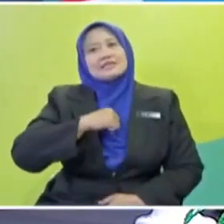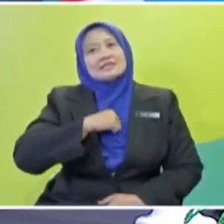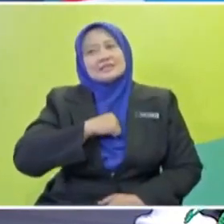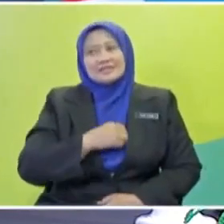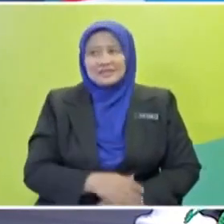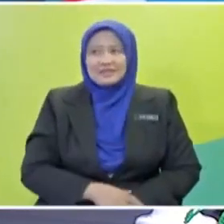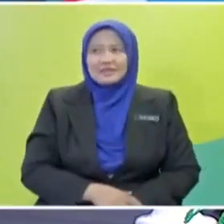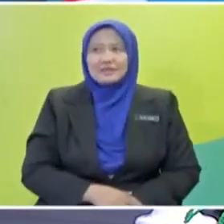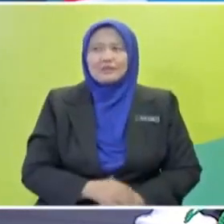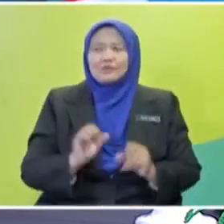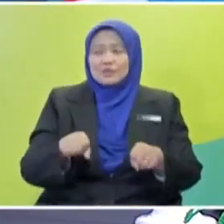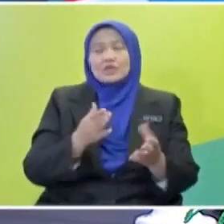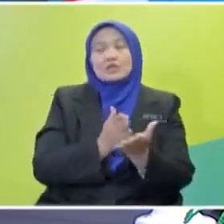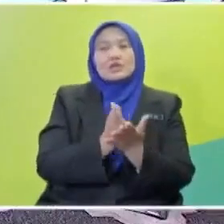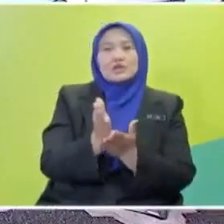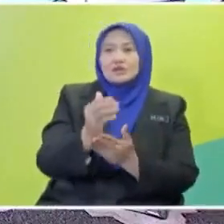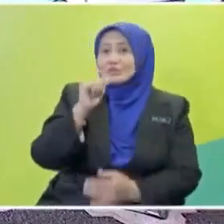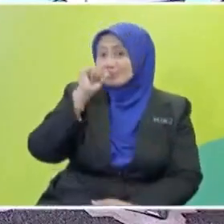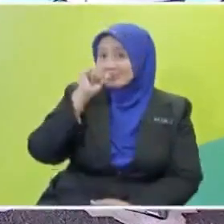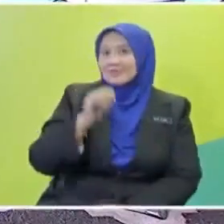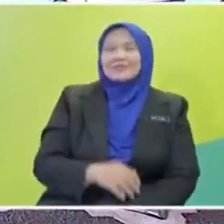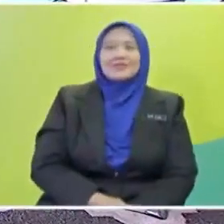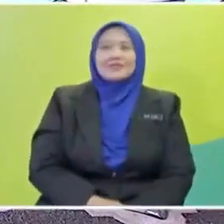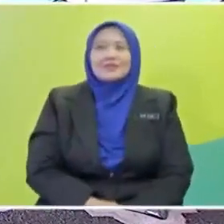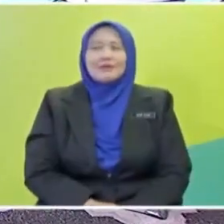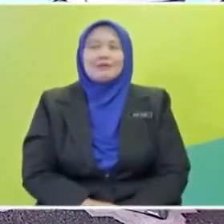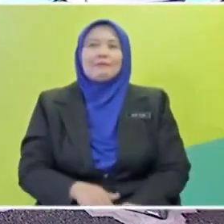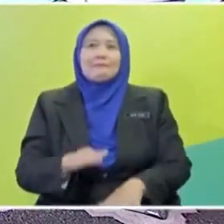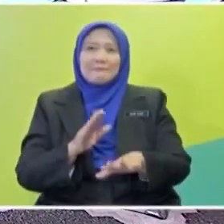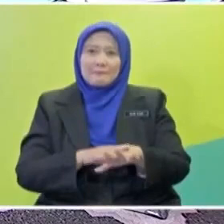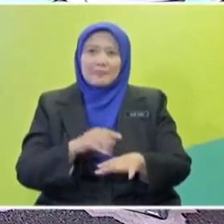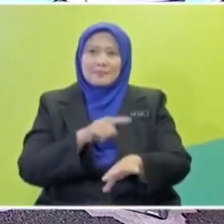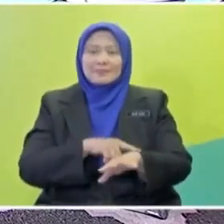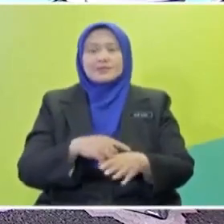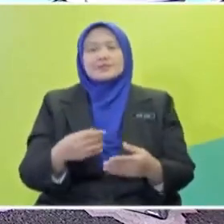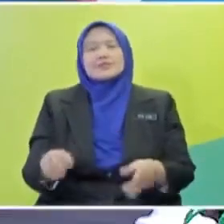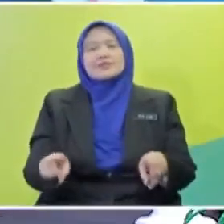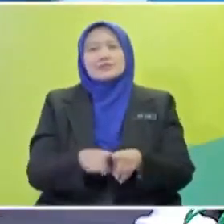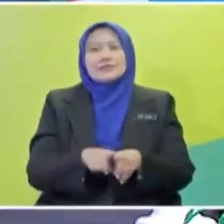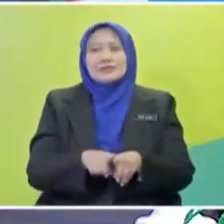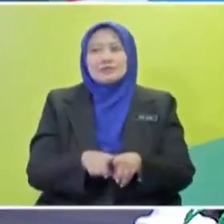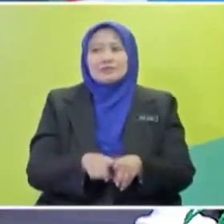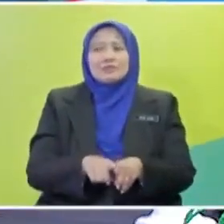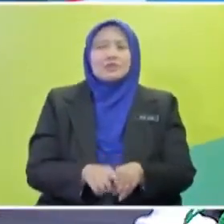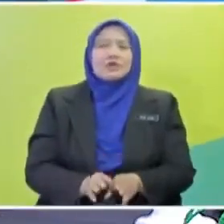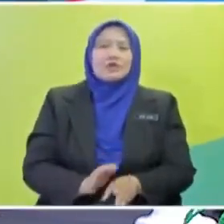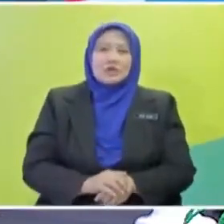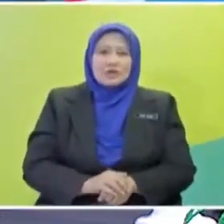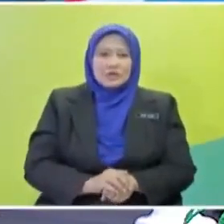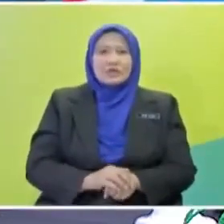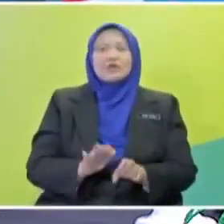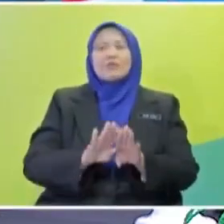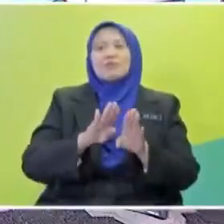saja. Jadi kita boleh terus minum. Wah, cikgu maksud dalam kan? Bekas yang sama. Jadi buka saja, kita boleh terus minum. Ni jadi